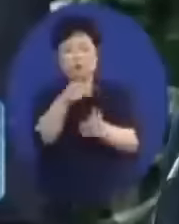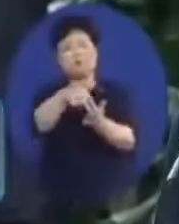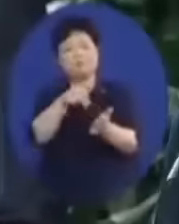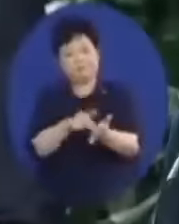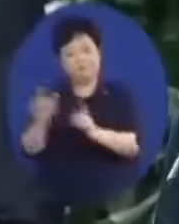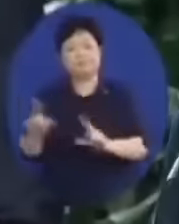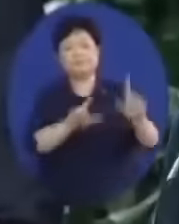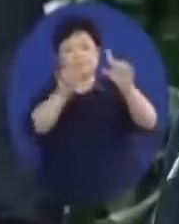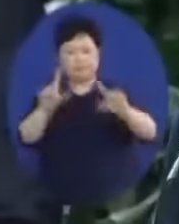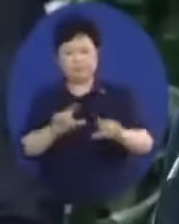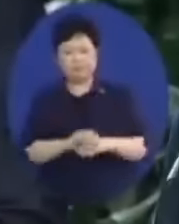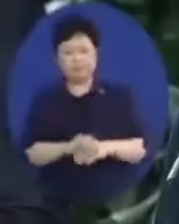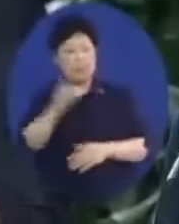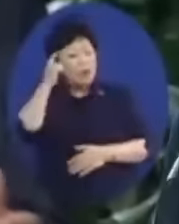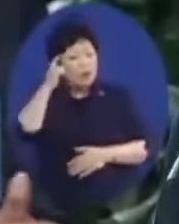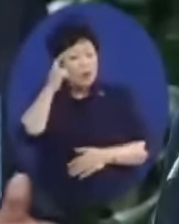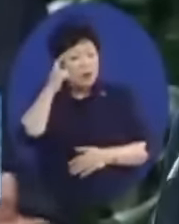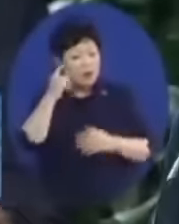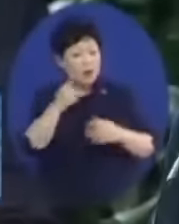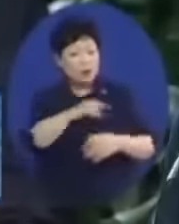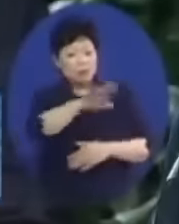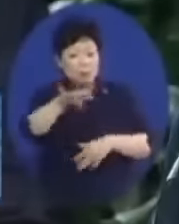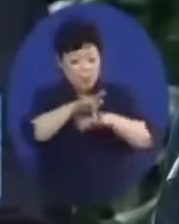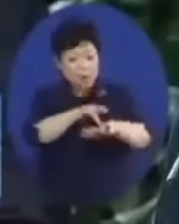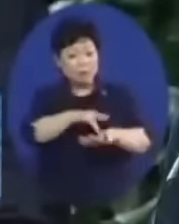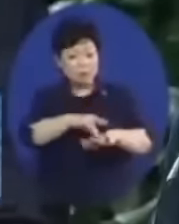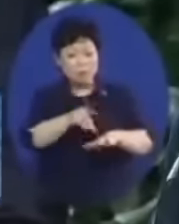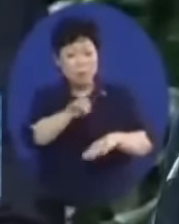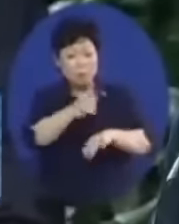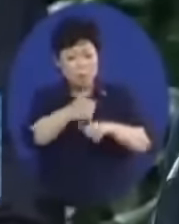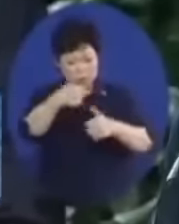살았습니다. 왜냐? 우리는 그렇게 태어나게 되는 것입니다.